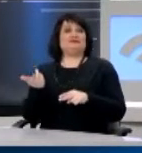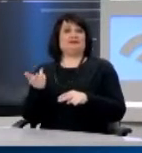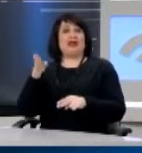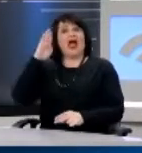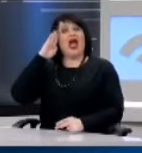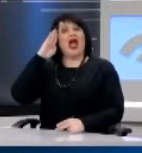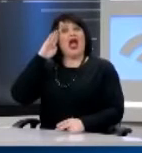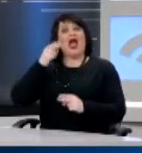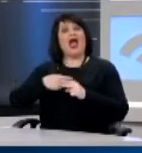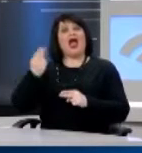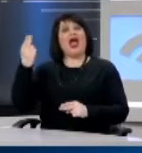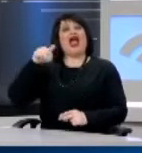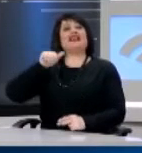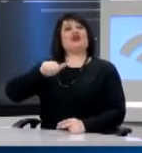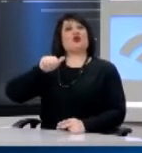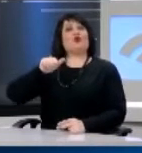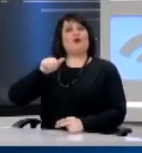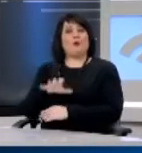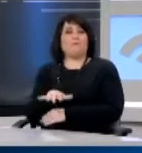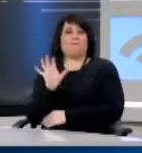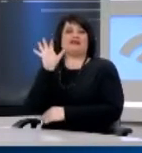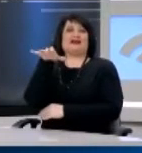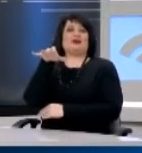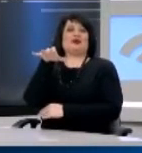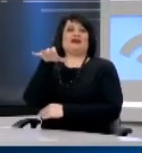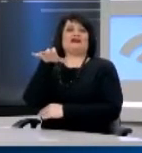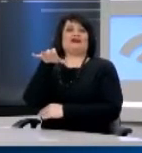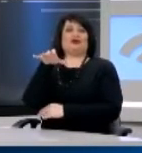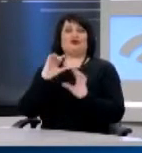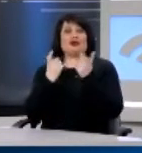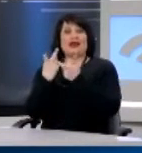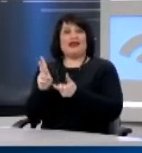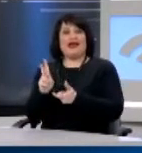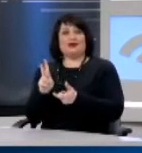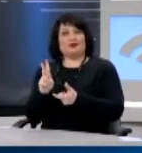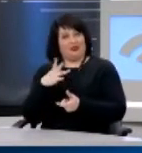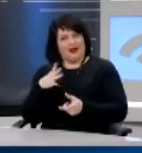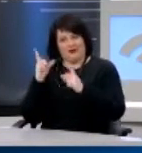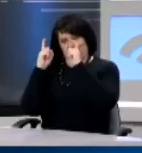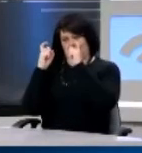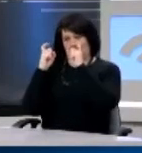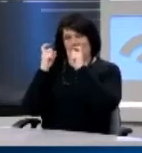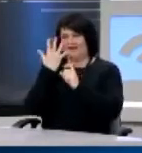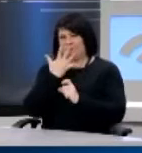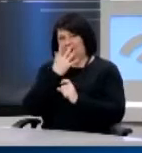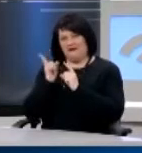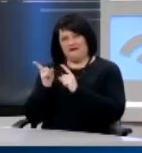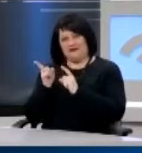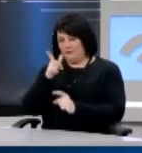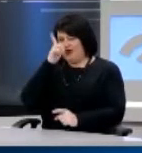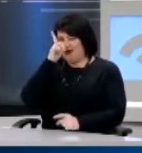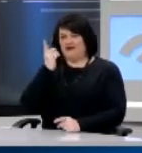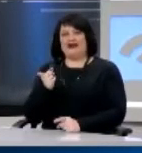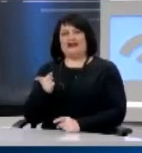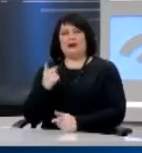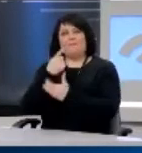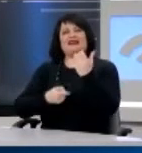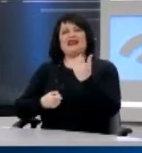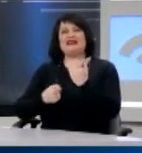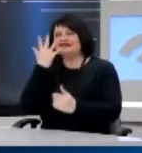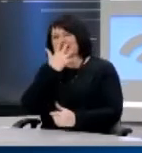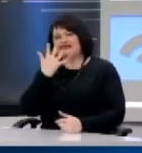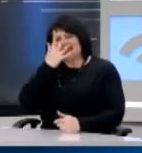του, μια οικογένεια, περήφανη οικογένεια μεταναστών από την Ιγυρία, που τα 4 από τα 5 παιδιά της γεννήθηκαν εδώ και